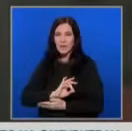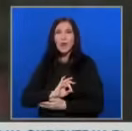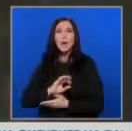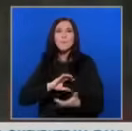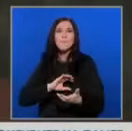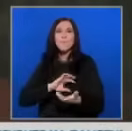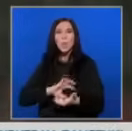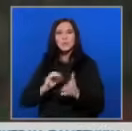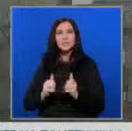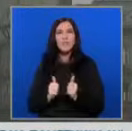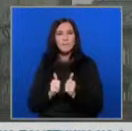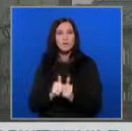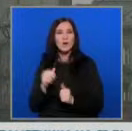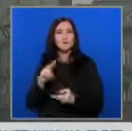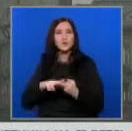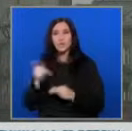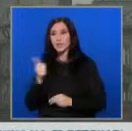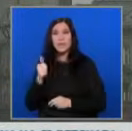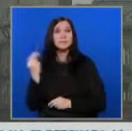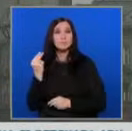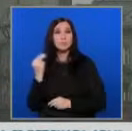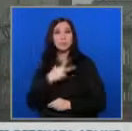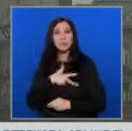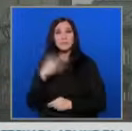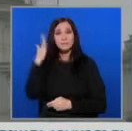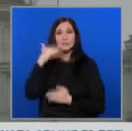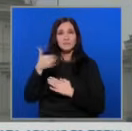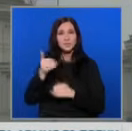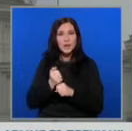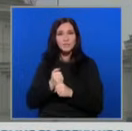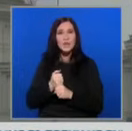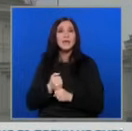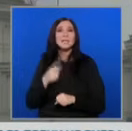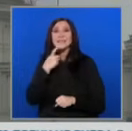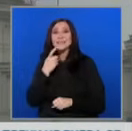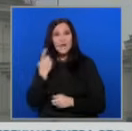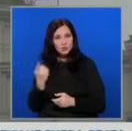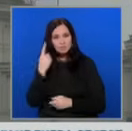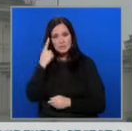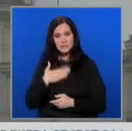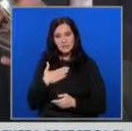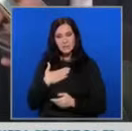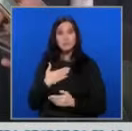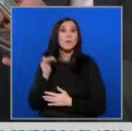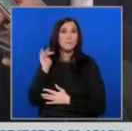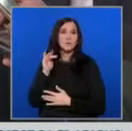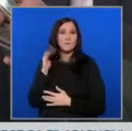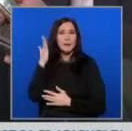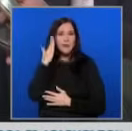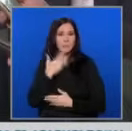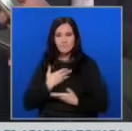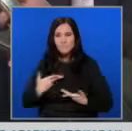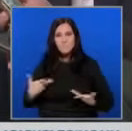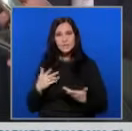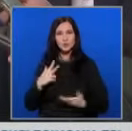на Вучич, лидера на сръбските социалисти и министър на външните работи Ивица Дачич, смята себе си за бъдещ премиер. Ние,